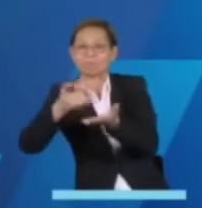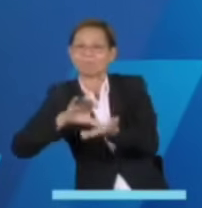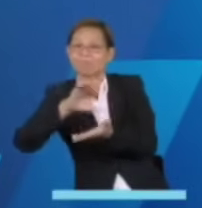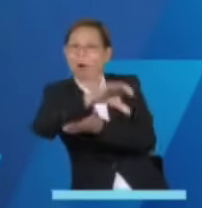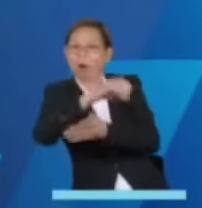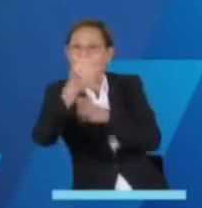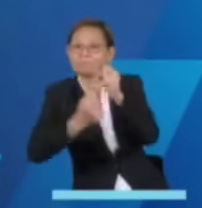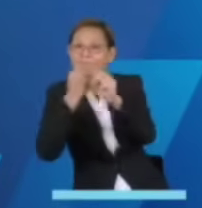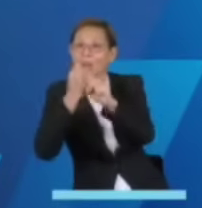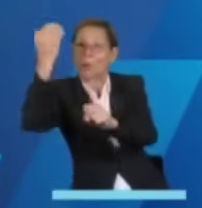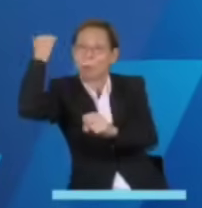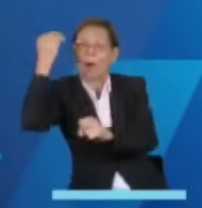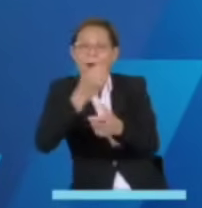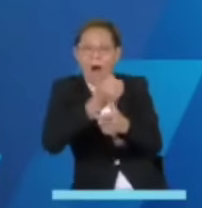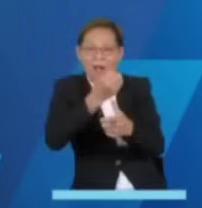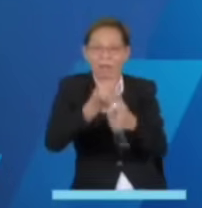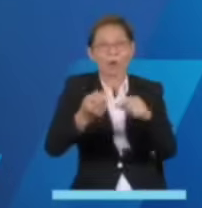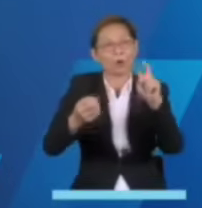RM329.5 bilion atau